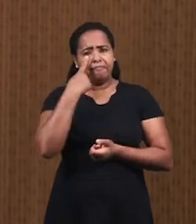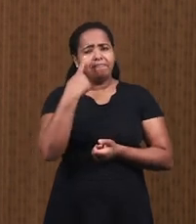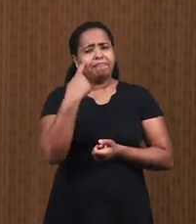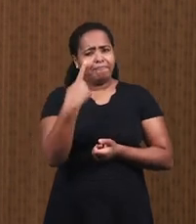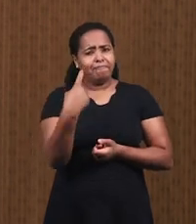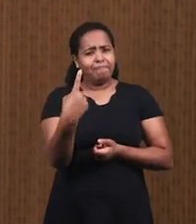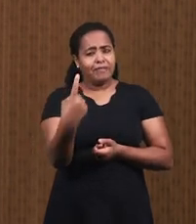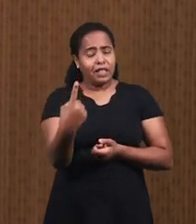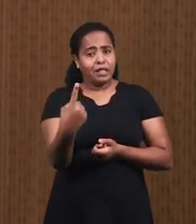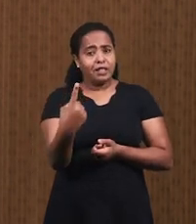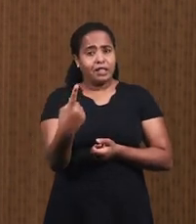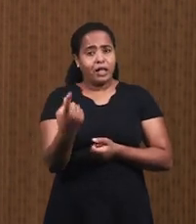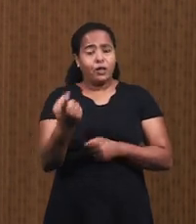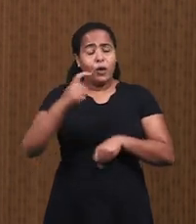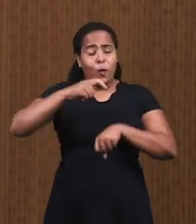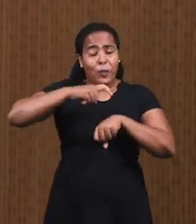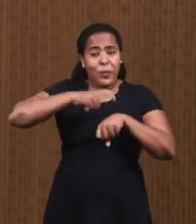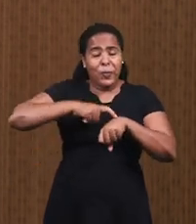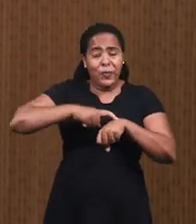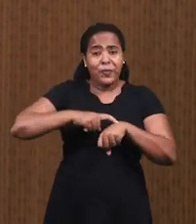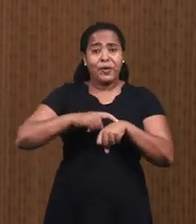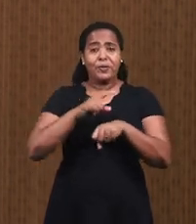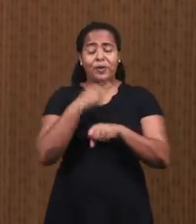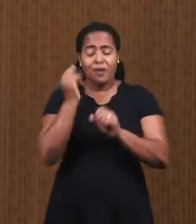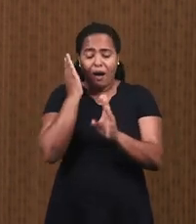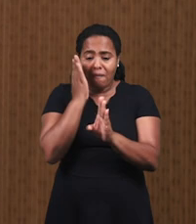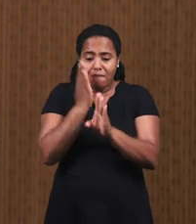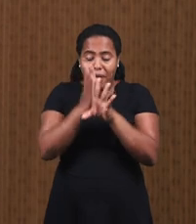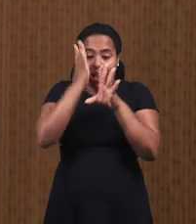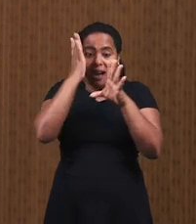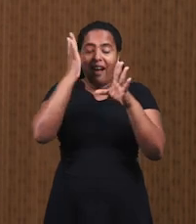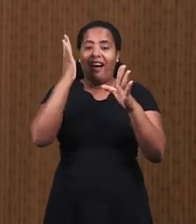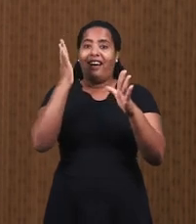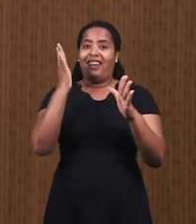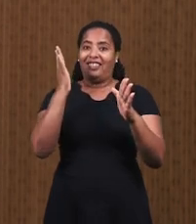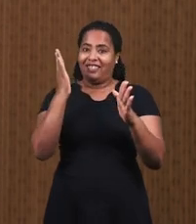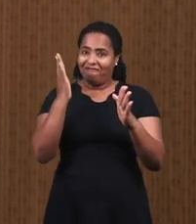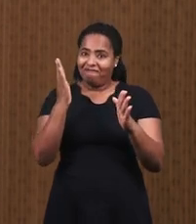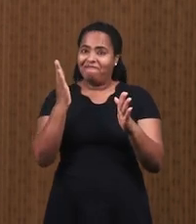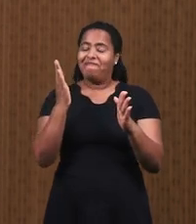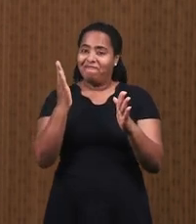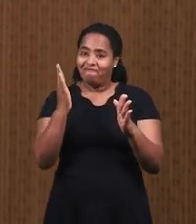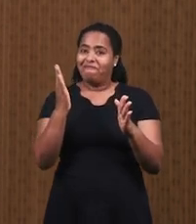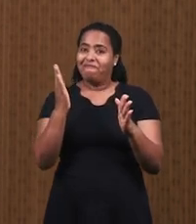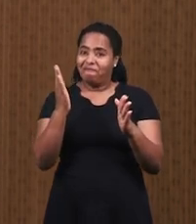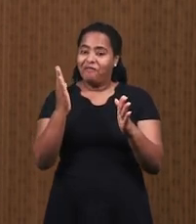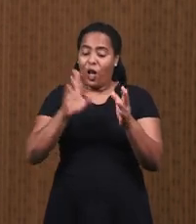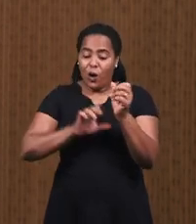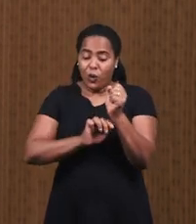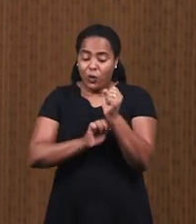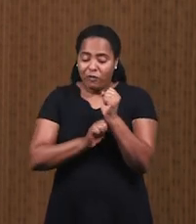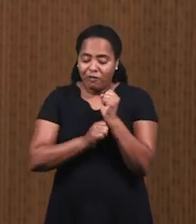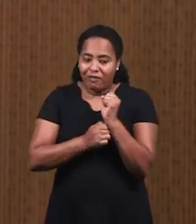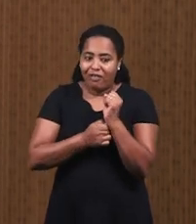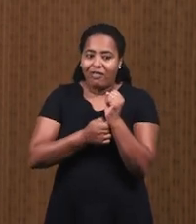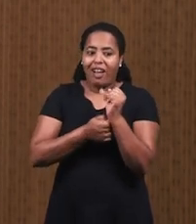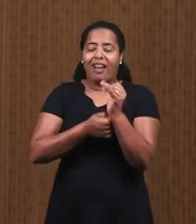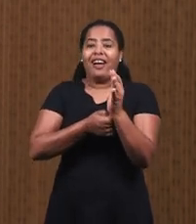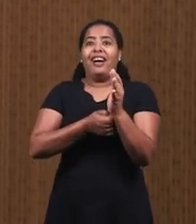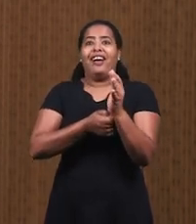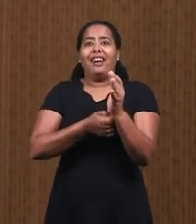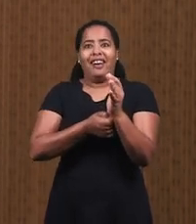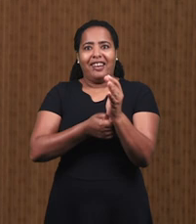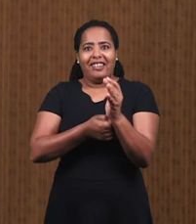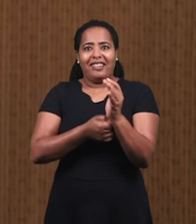например. Когда мы видим это в Библии, когда это открывается для нас,